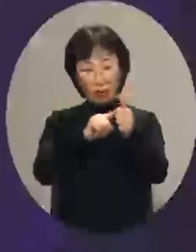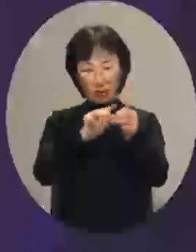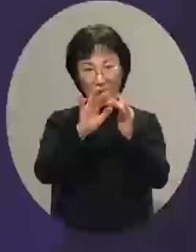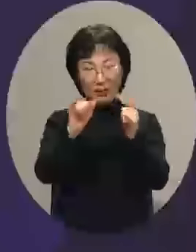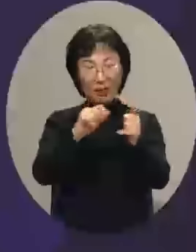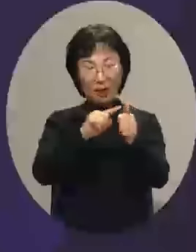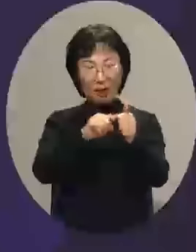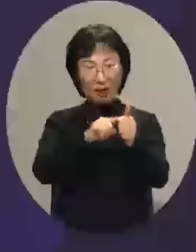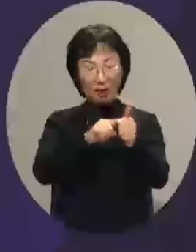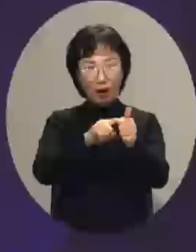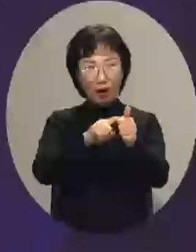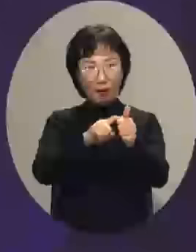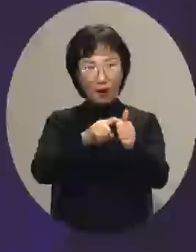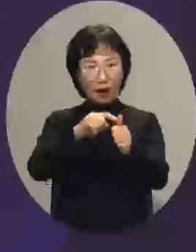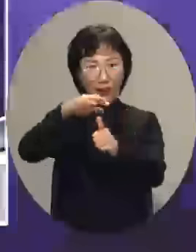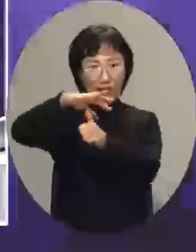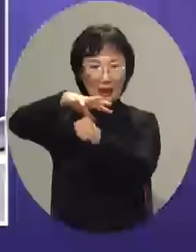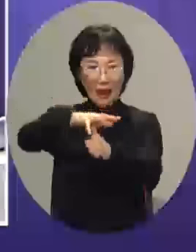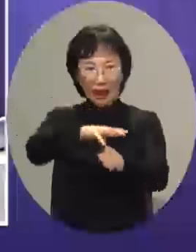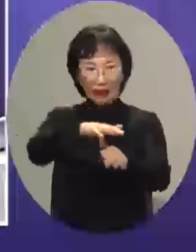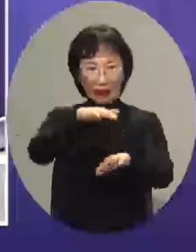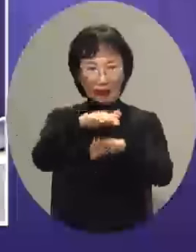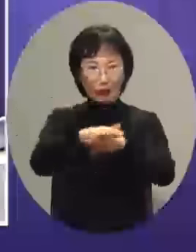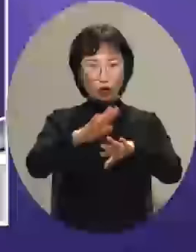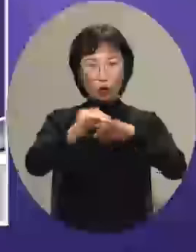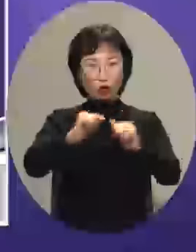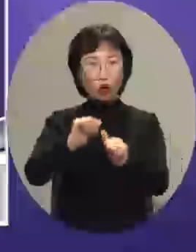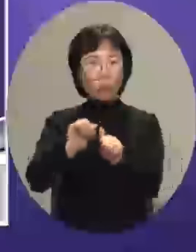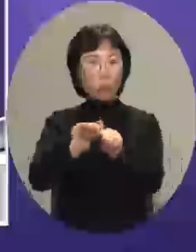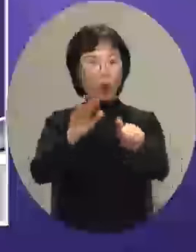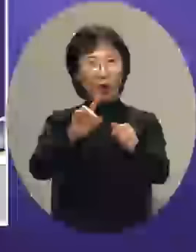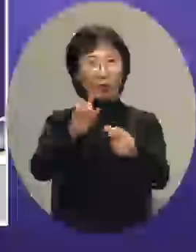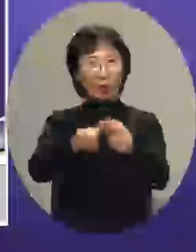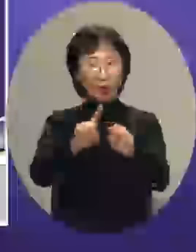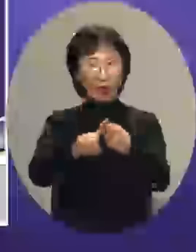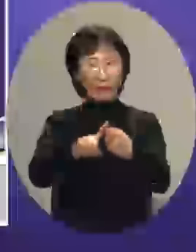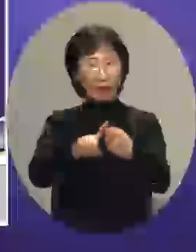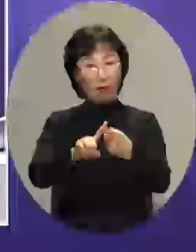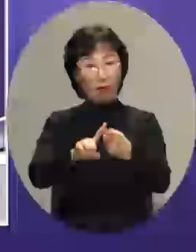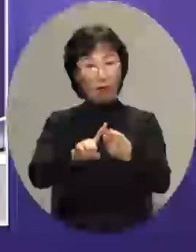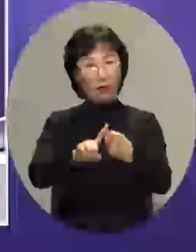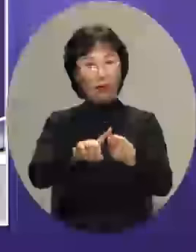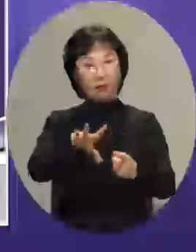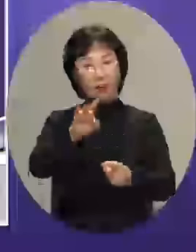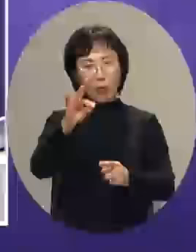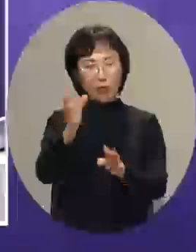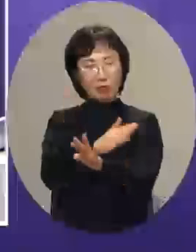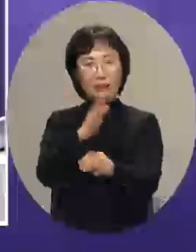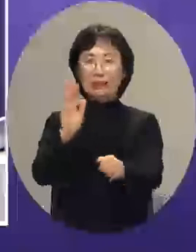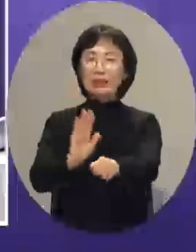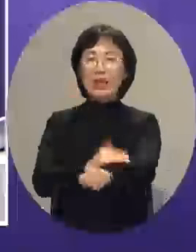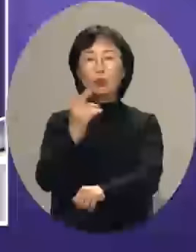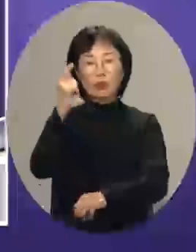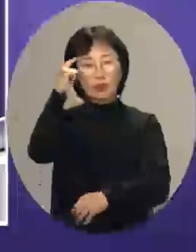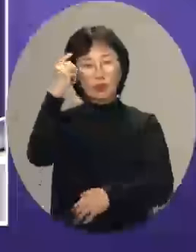이렇게 낙하산식으로 전북에 이렇게 후보를 낸 거에 대해서부터 첫 단추가 잘못됐다고 생각을